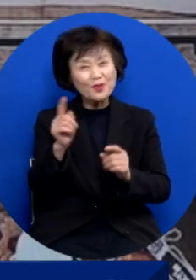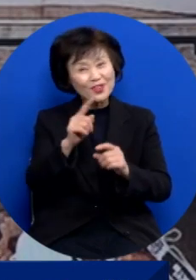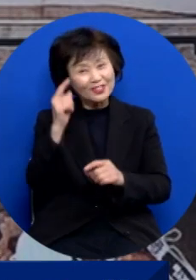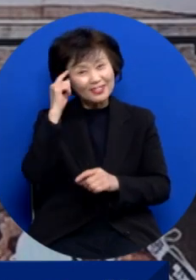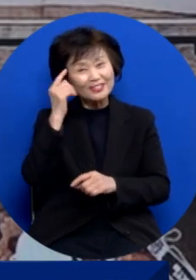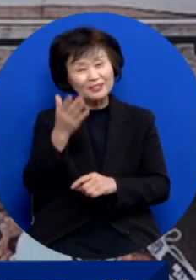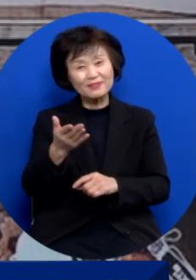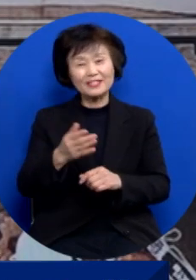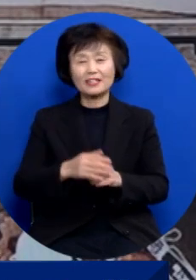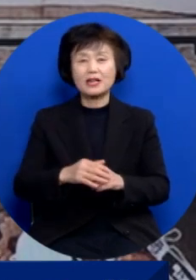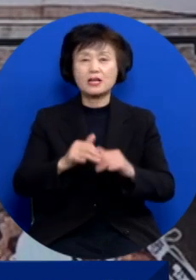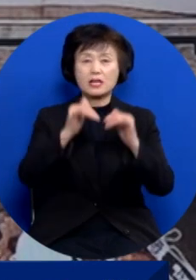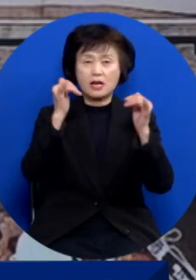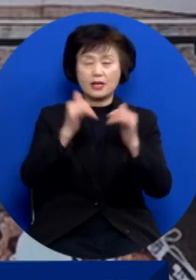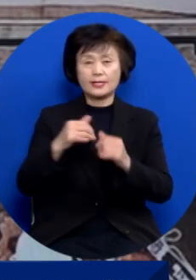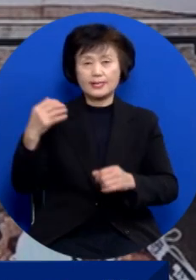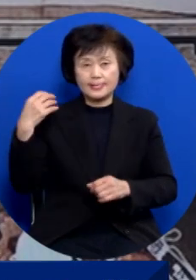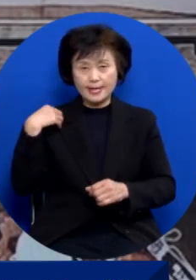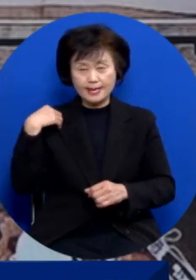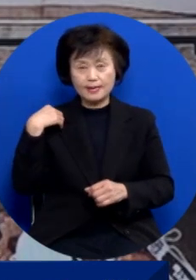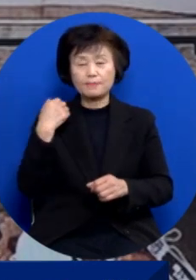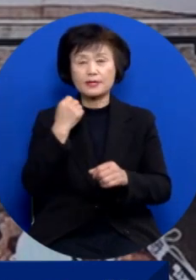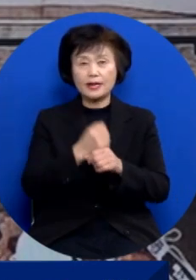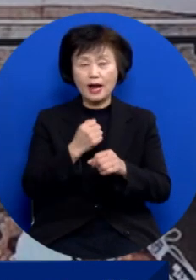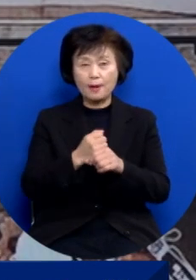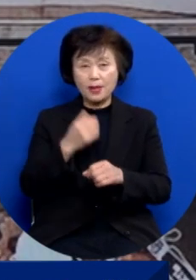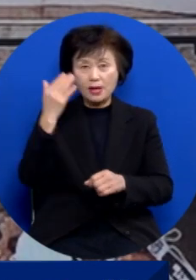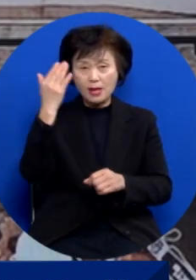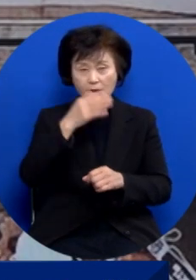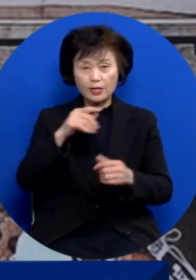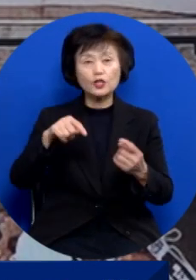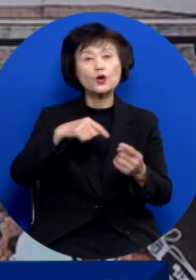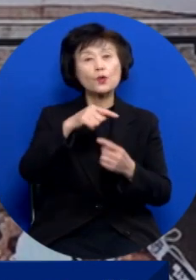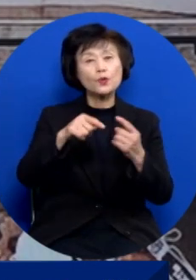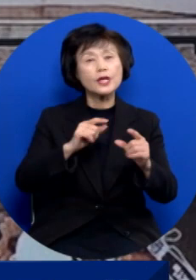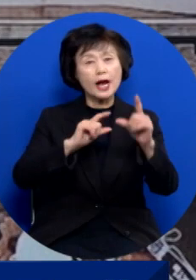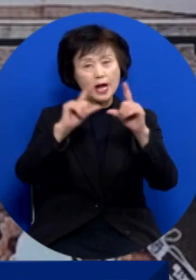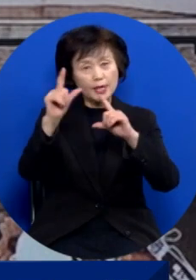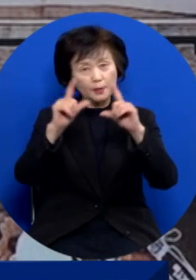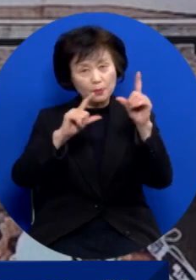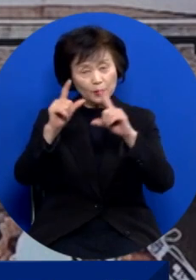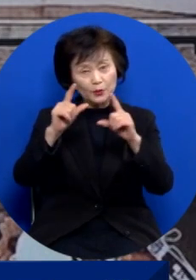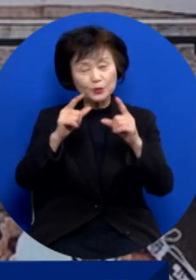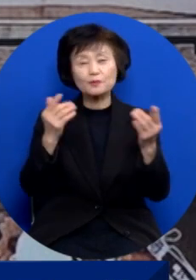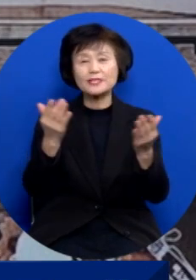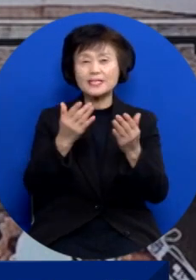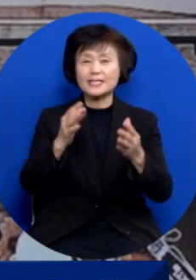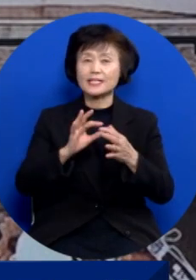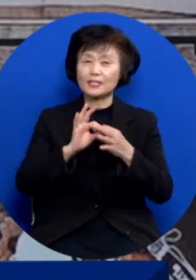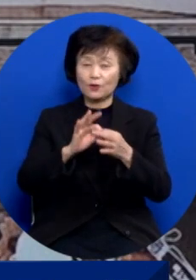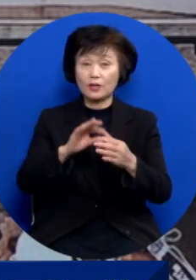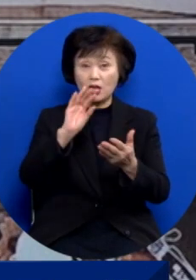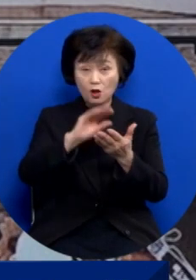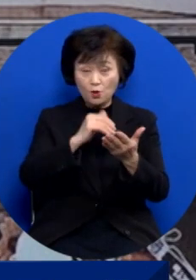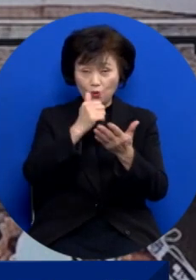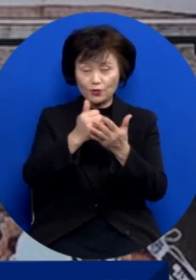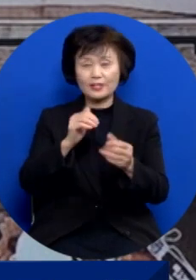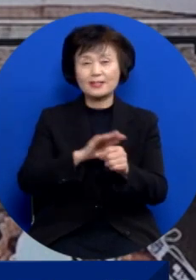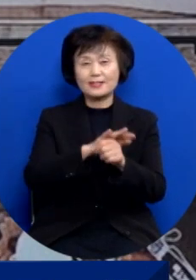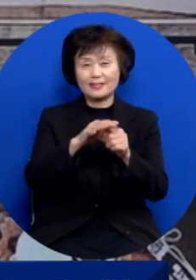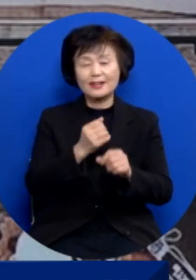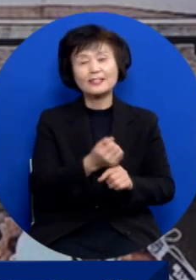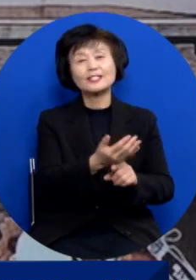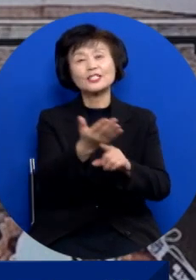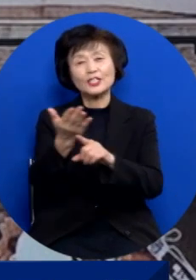사회적 책임을 다하는 것은 물론 투명하게 운영하는 모습 즉 esg 사역을 통해 그리스도의 사랑을 전하고